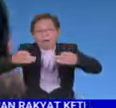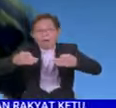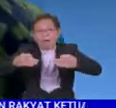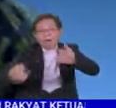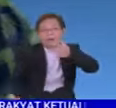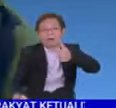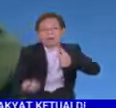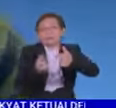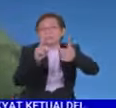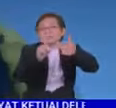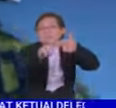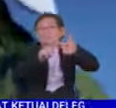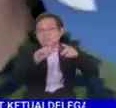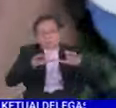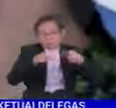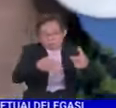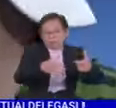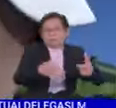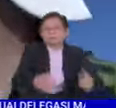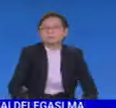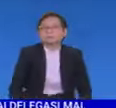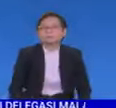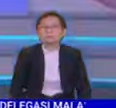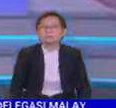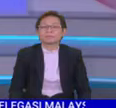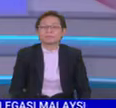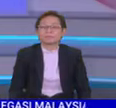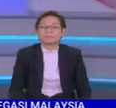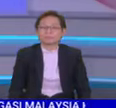naib juara kumpulan.